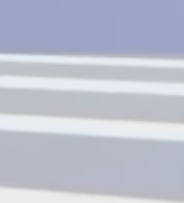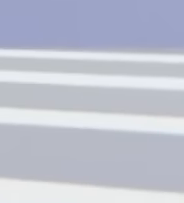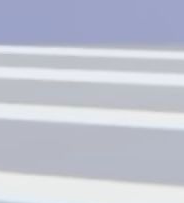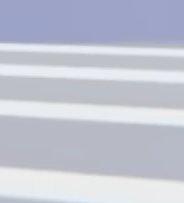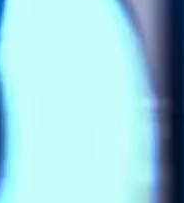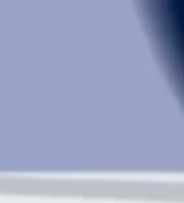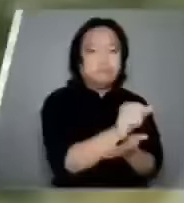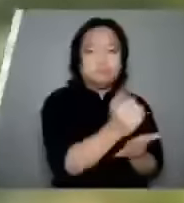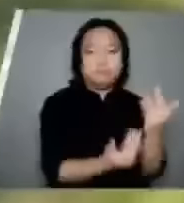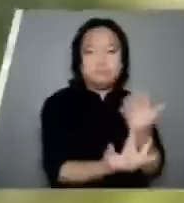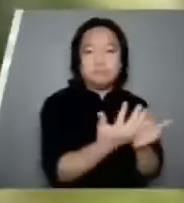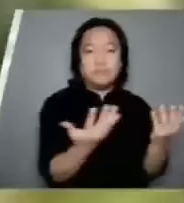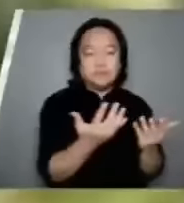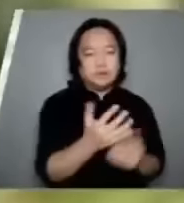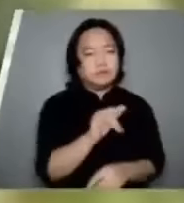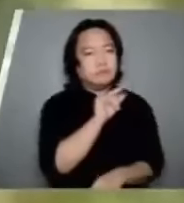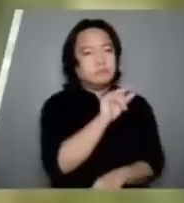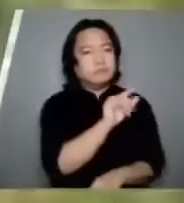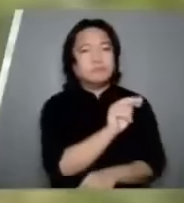saksiyan.